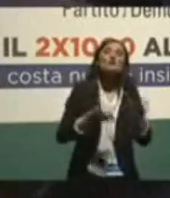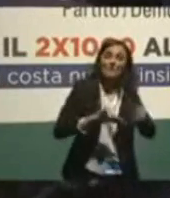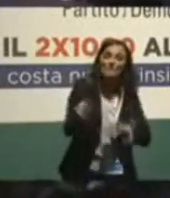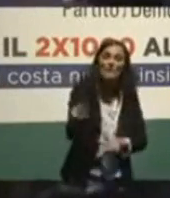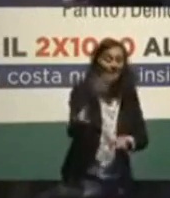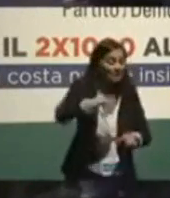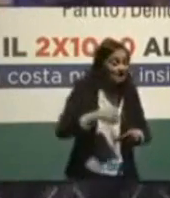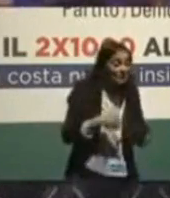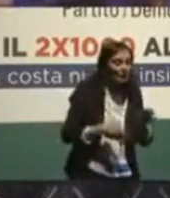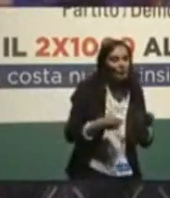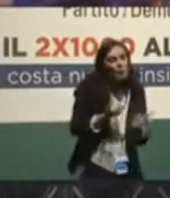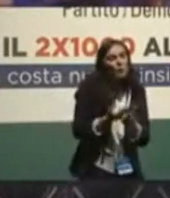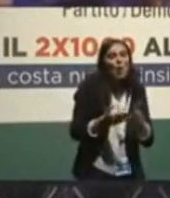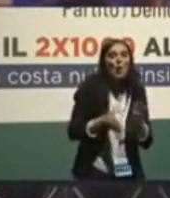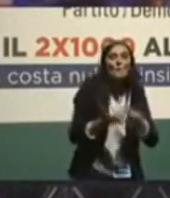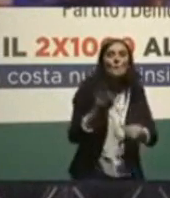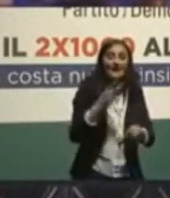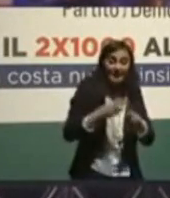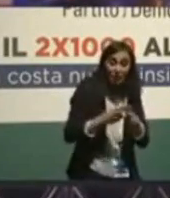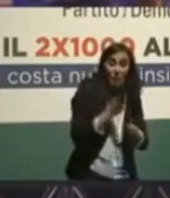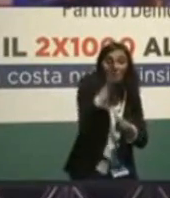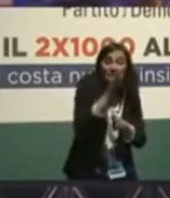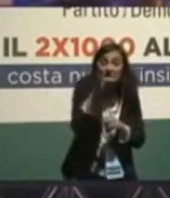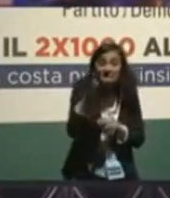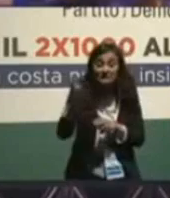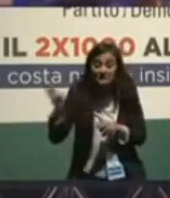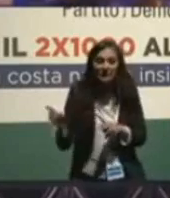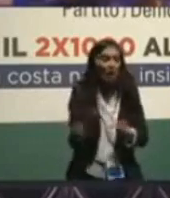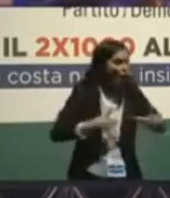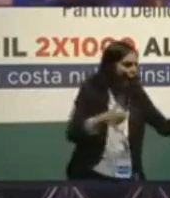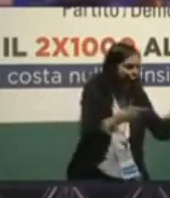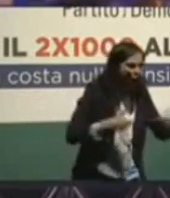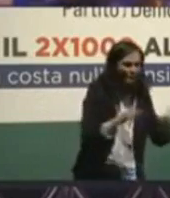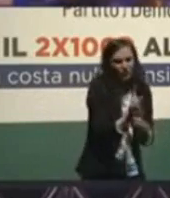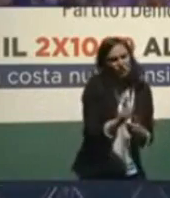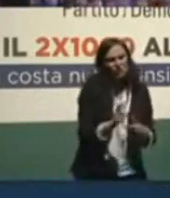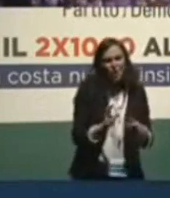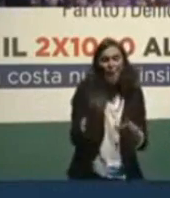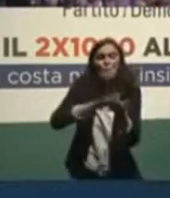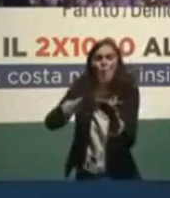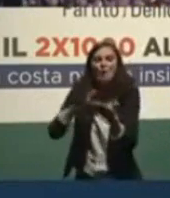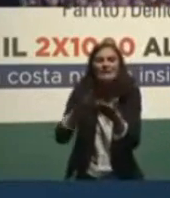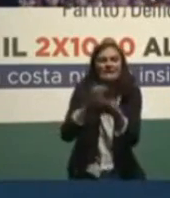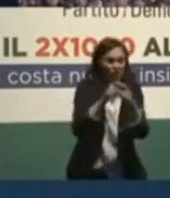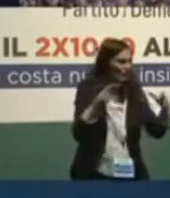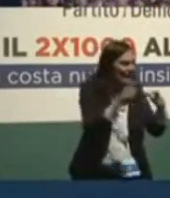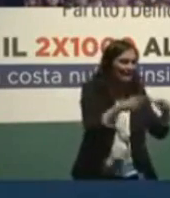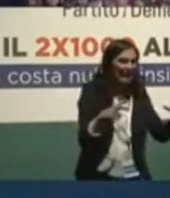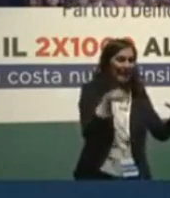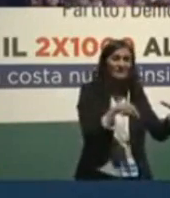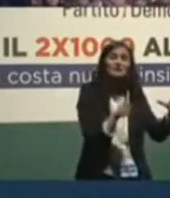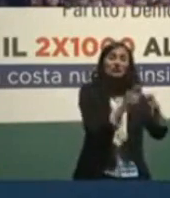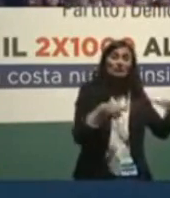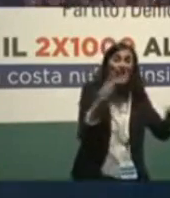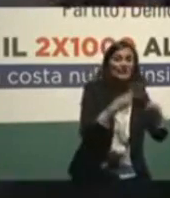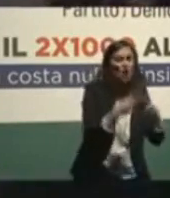Domenica prossima, anziché continuare a fare convegni, andiamo a pulire questa città che continuano a fare discorsi su Facebook ed è una delle città più sporche